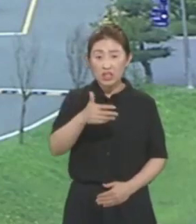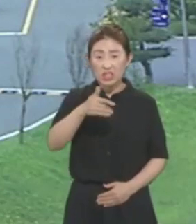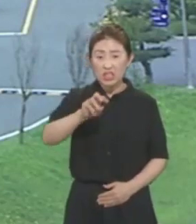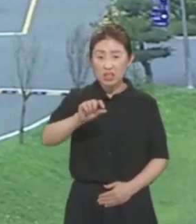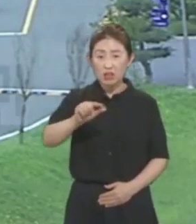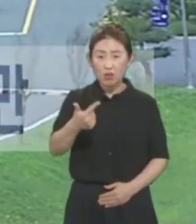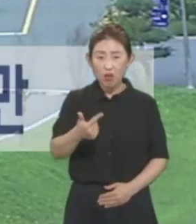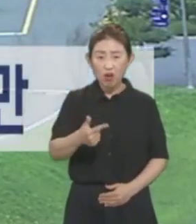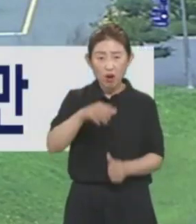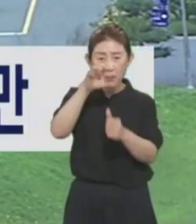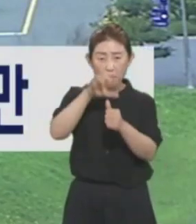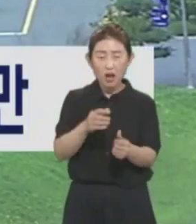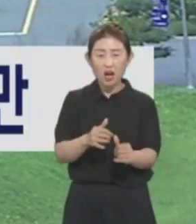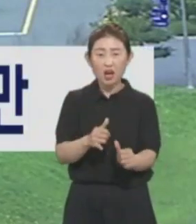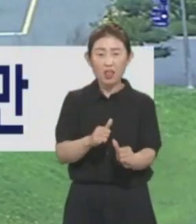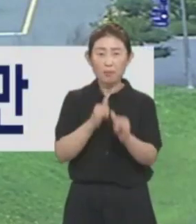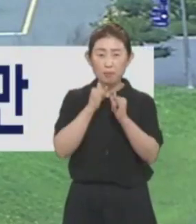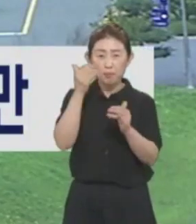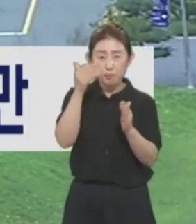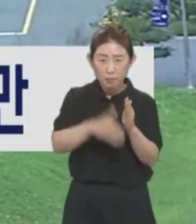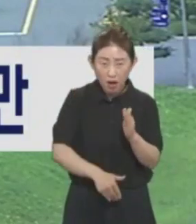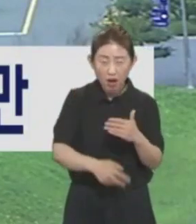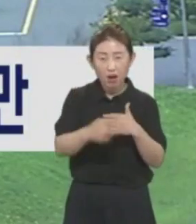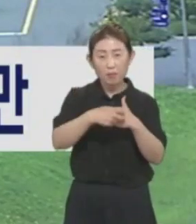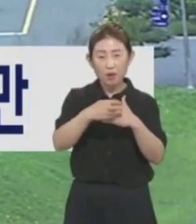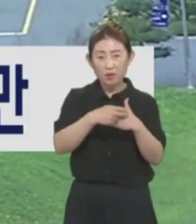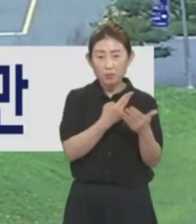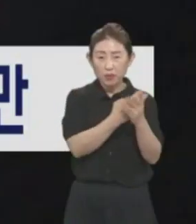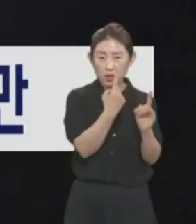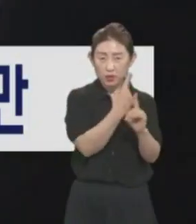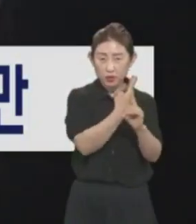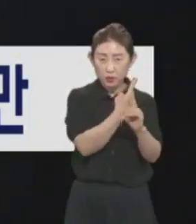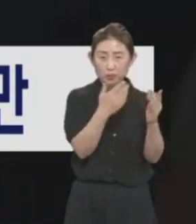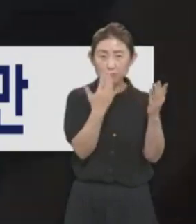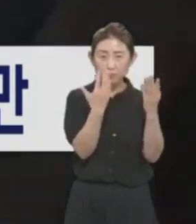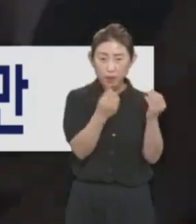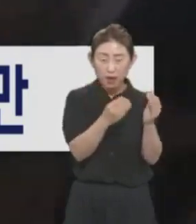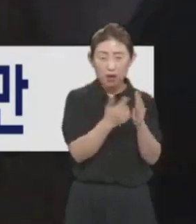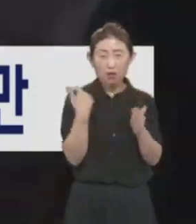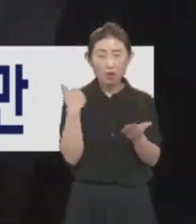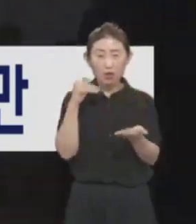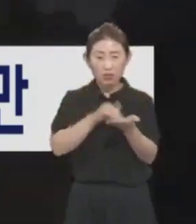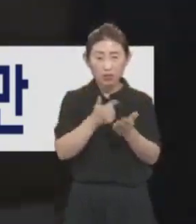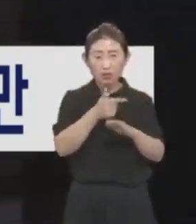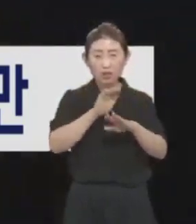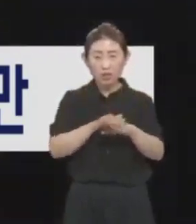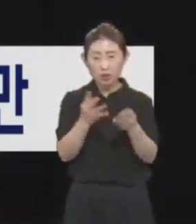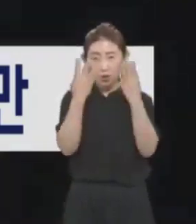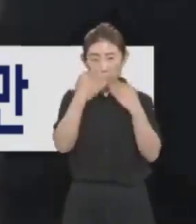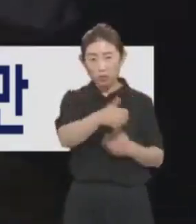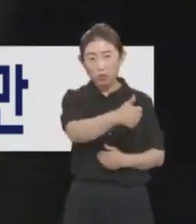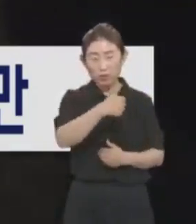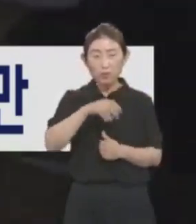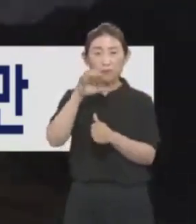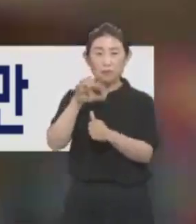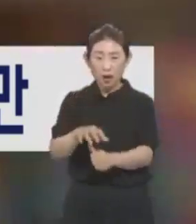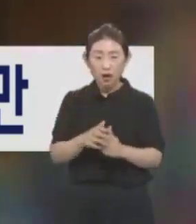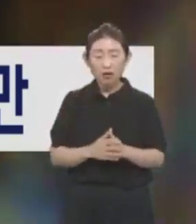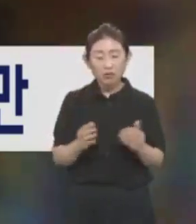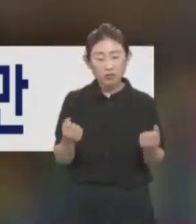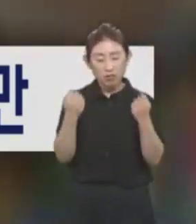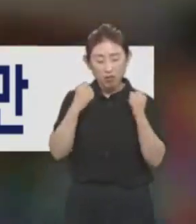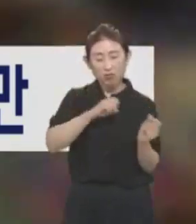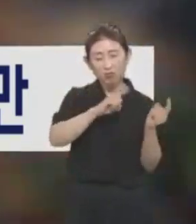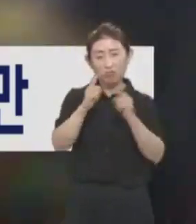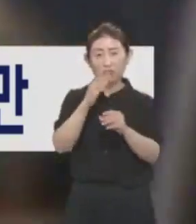극단적인 선택을 시도한 탈옥수 신창원이 병원 치료를 받고 대전교도소로 복귀했습니다. 현재 건강 상태는